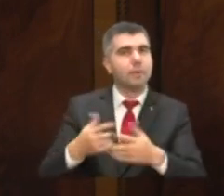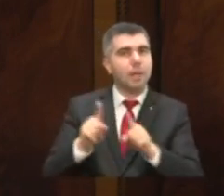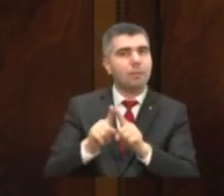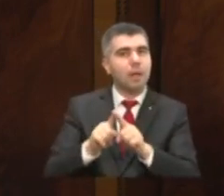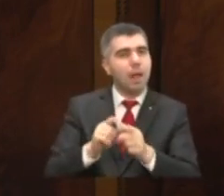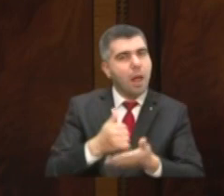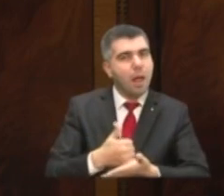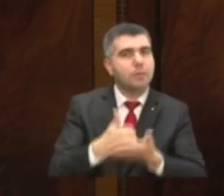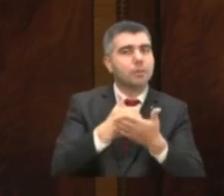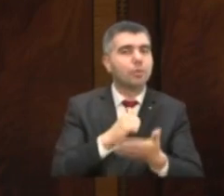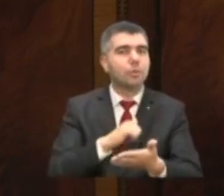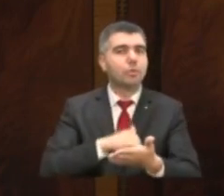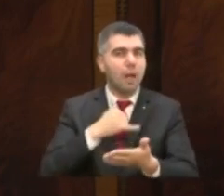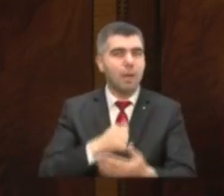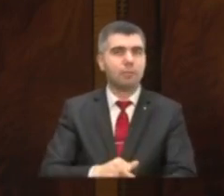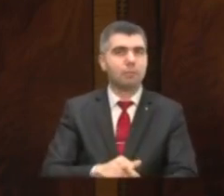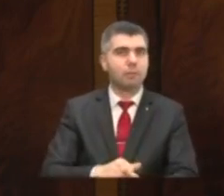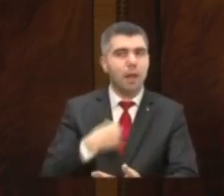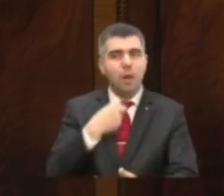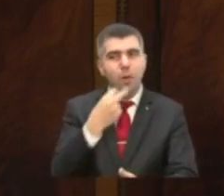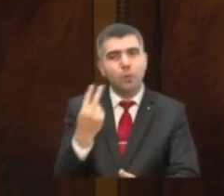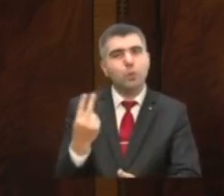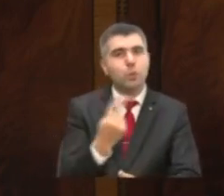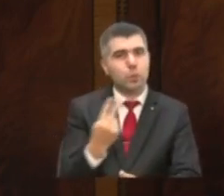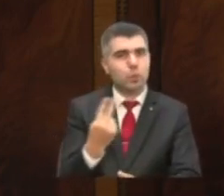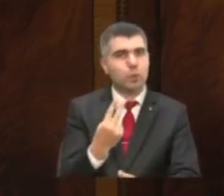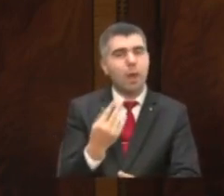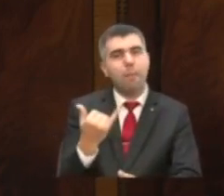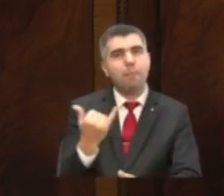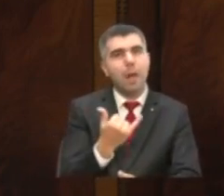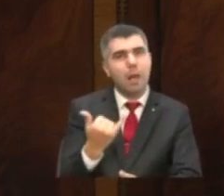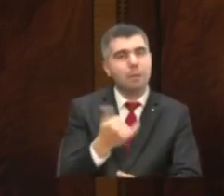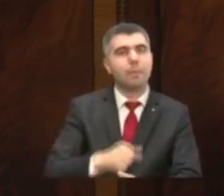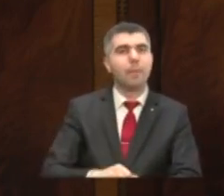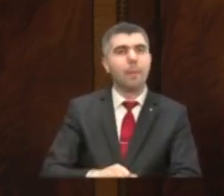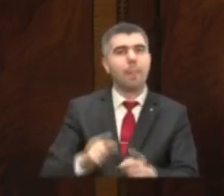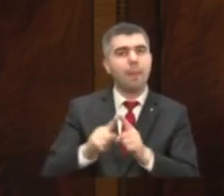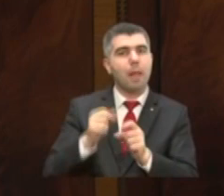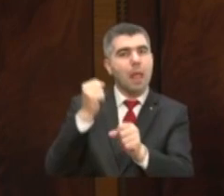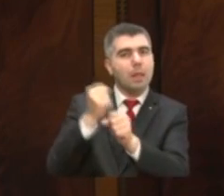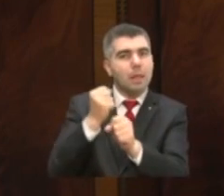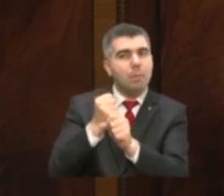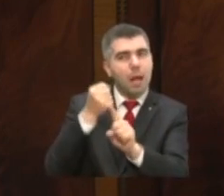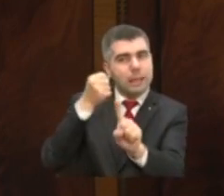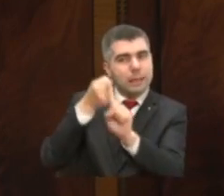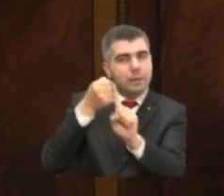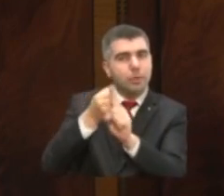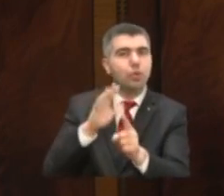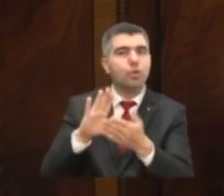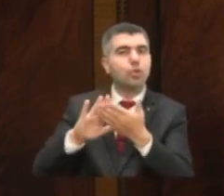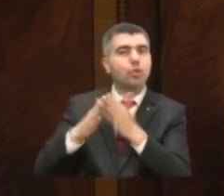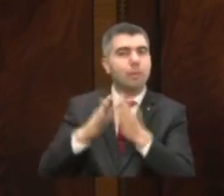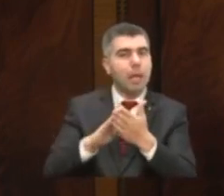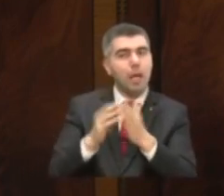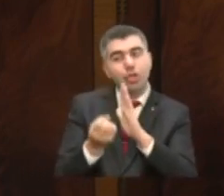بالشباب. ركز بالخصوص على جوج المجالات. المجال الأول هو المجال ديال العمل الجمعوي لأنه فيه بزاف إجراءات